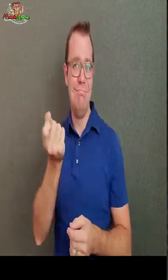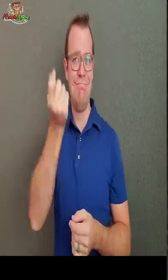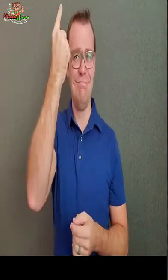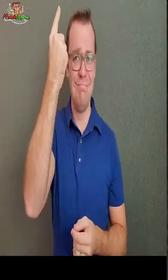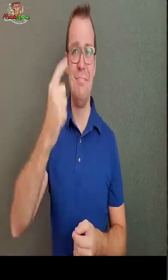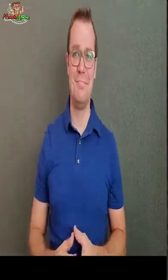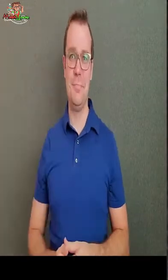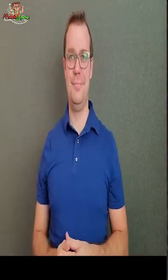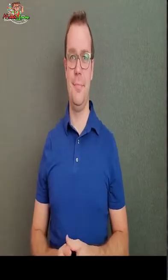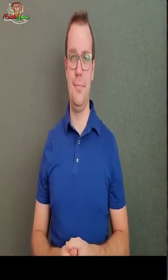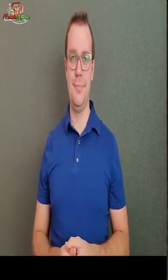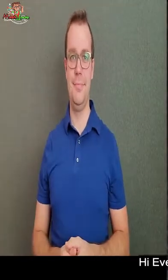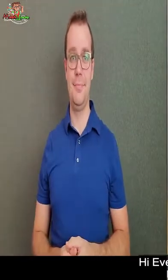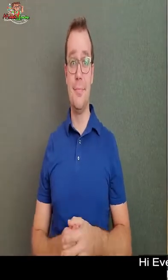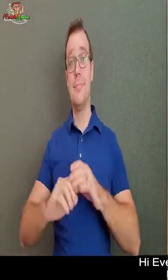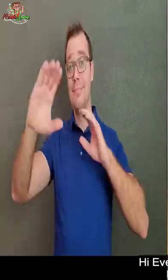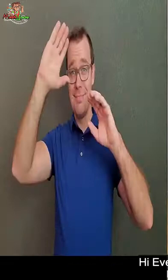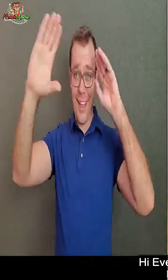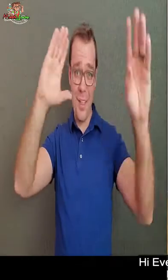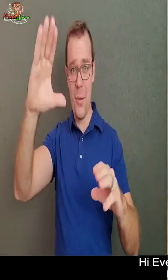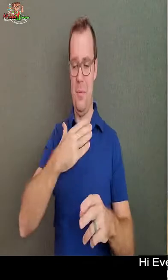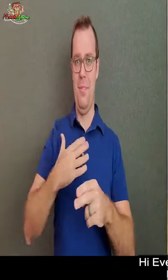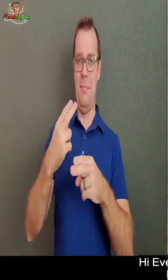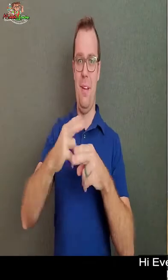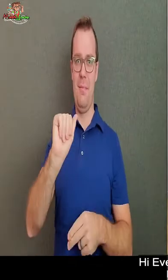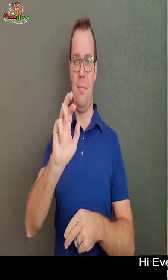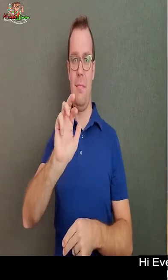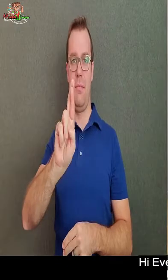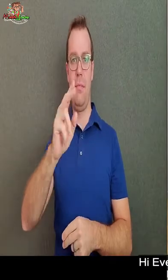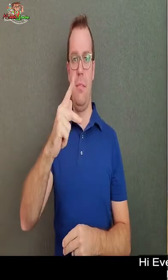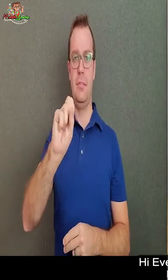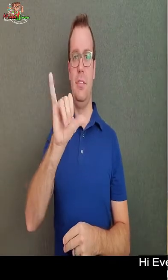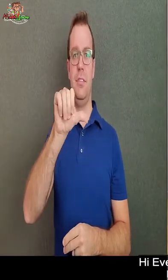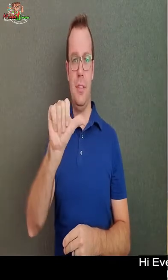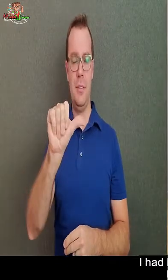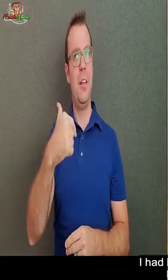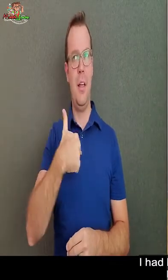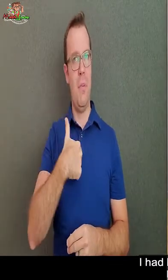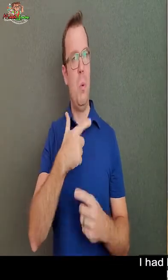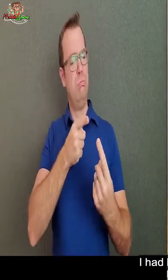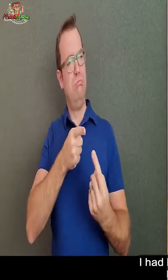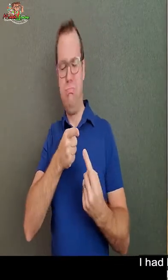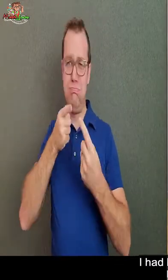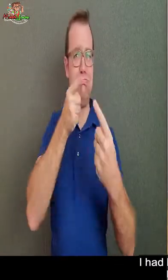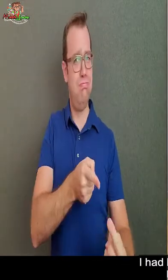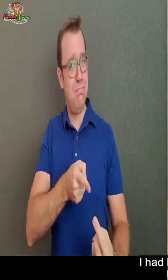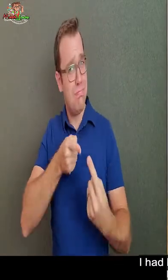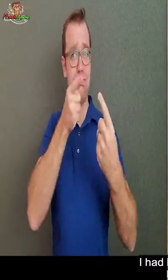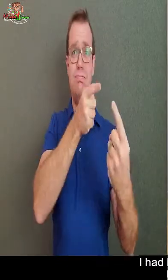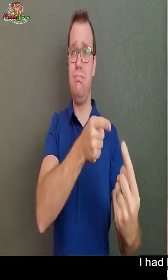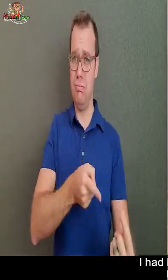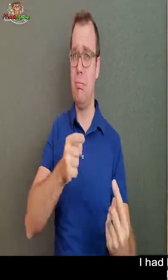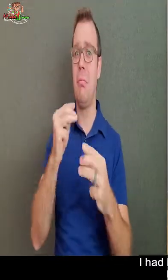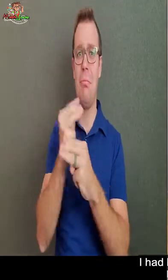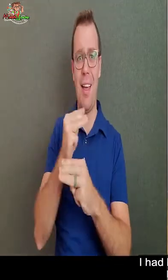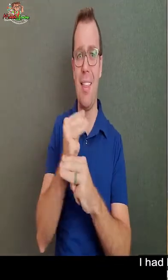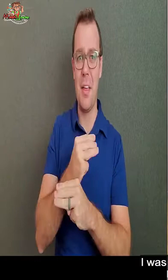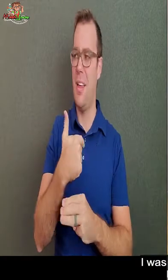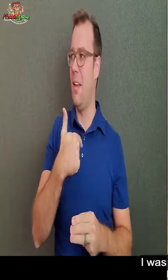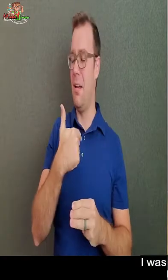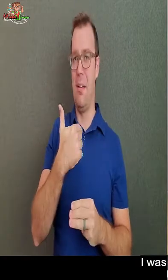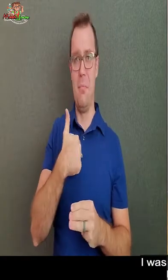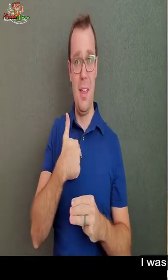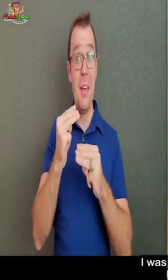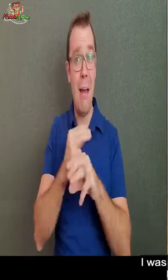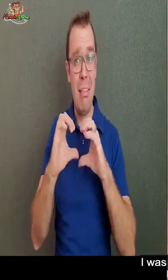makes math easy. Hi everyone, my name is Arshia Raj Kalra. मेरे को maths समझने में बहुत problem होती थी.